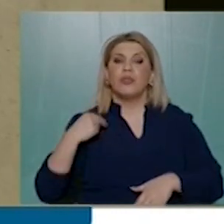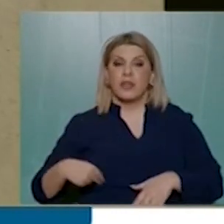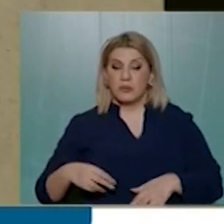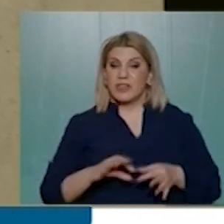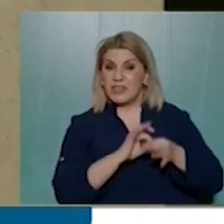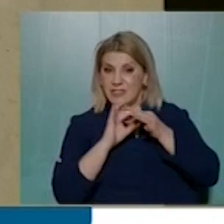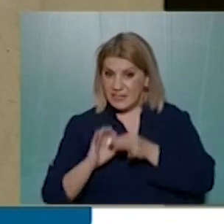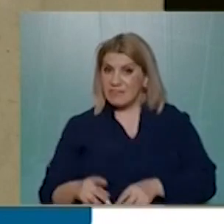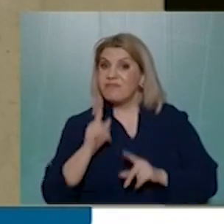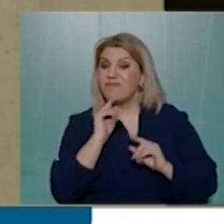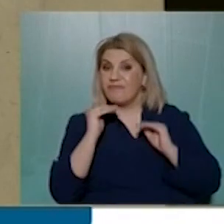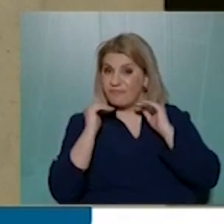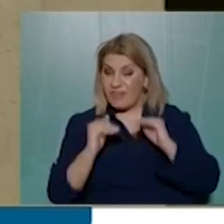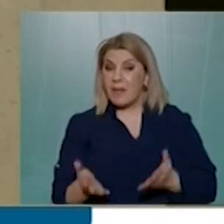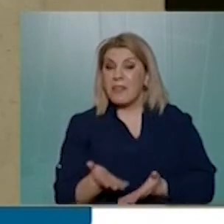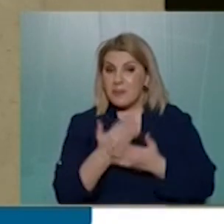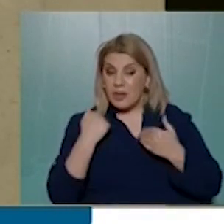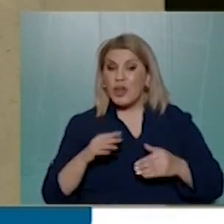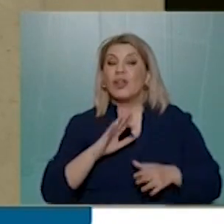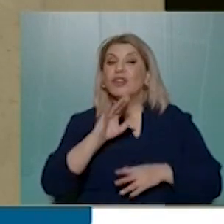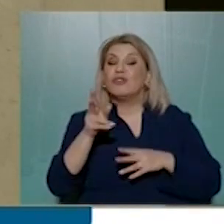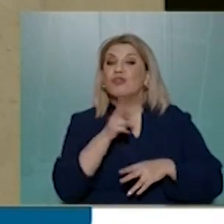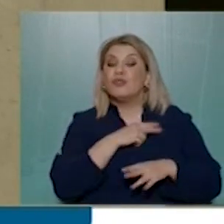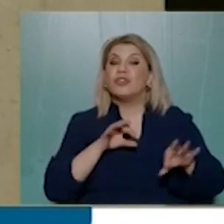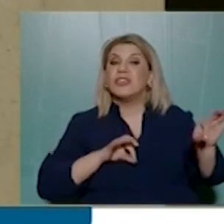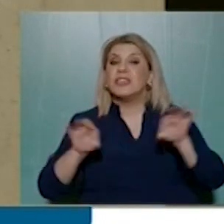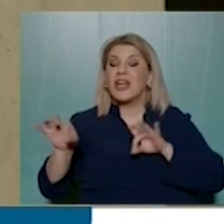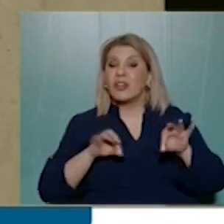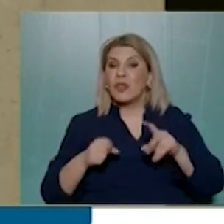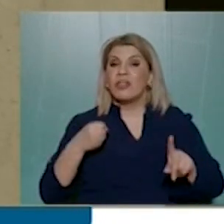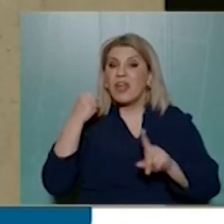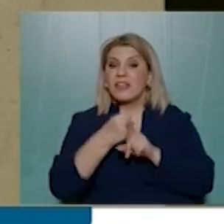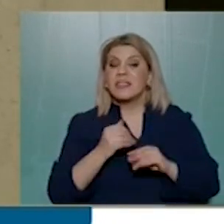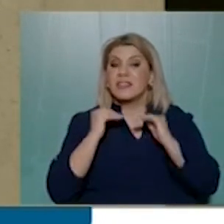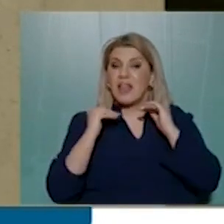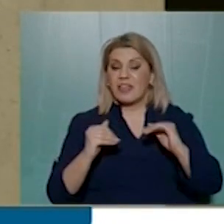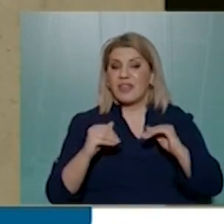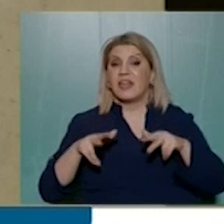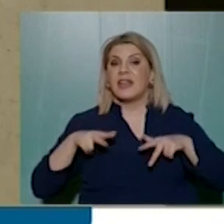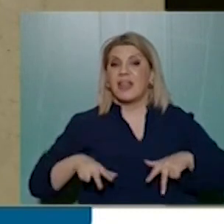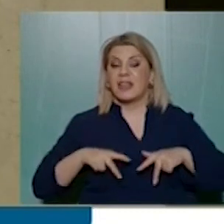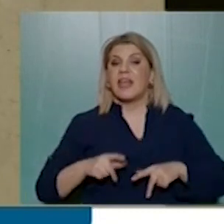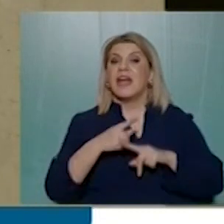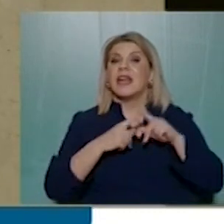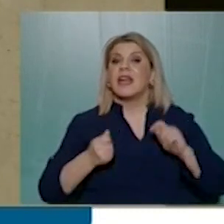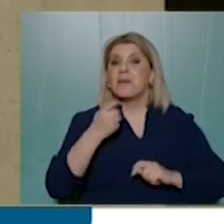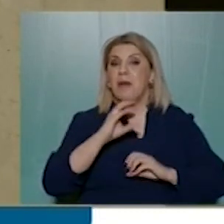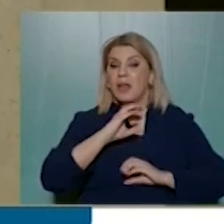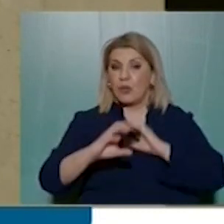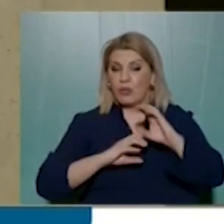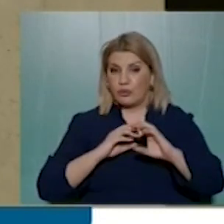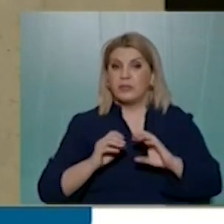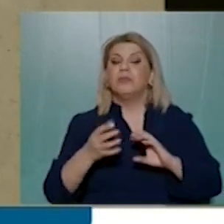συνεχίσει να είναι αν δεν υπάρξει ολοκληρωμένο σχέδιο και διεκδίκηση για σταθερή κρατική χρηματοδότηση για ανθρώπους που